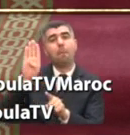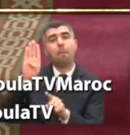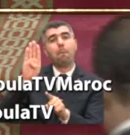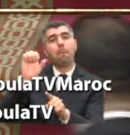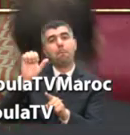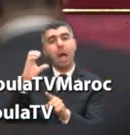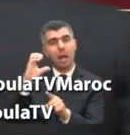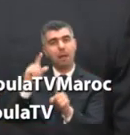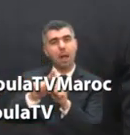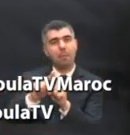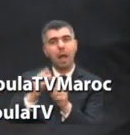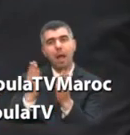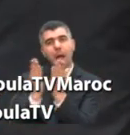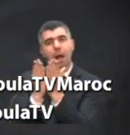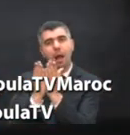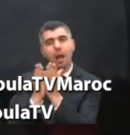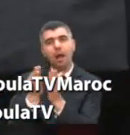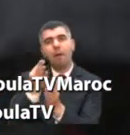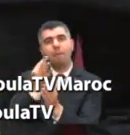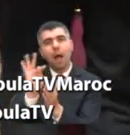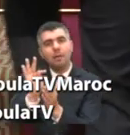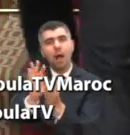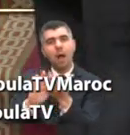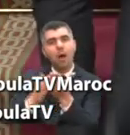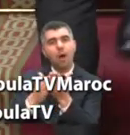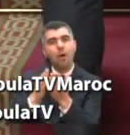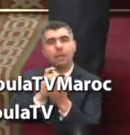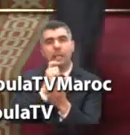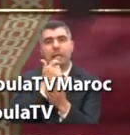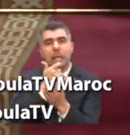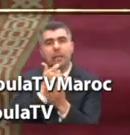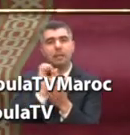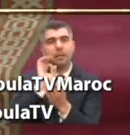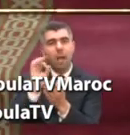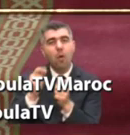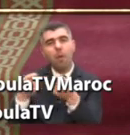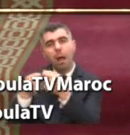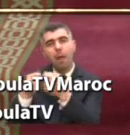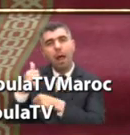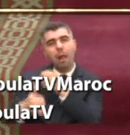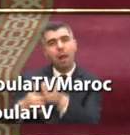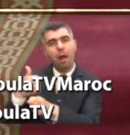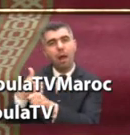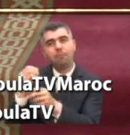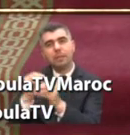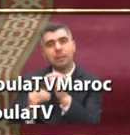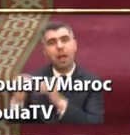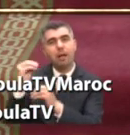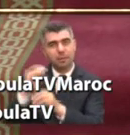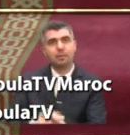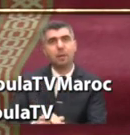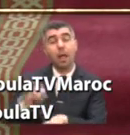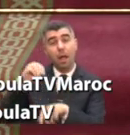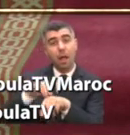ب 36% خيار الفرنسية ودي الإنجليزية بالمقارنة مع السنة الفارطة. كذلك تضاعف ديال